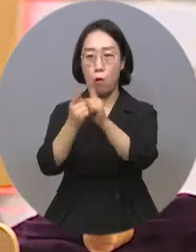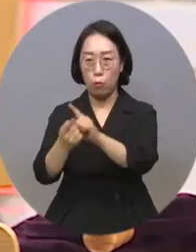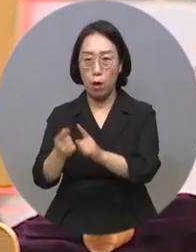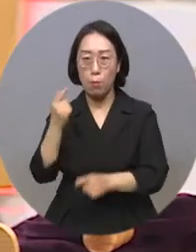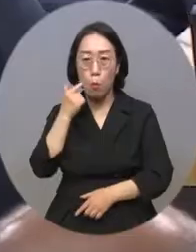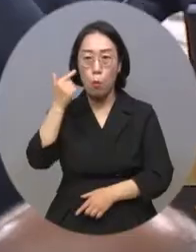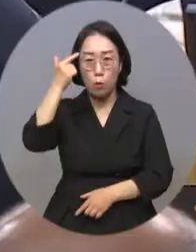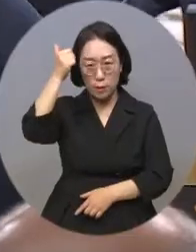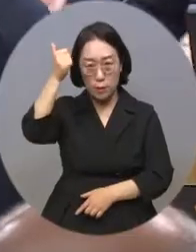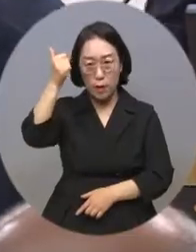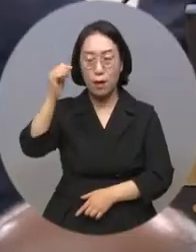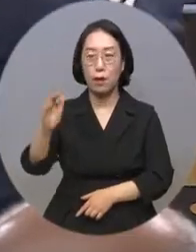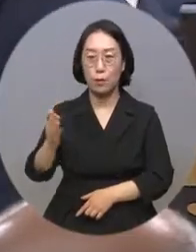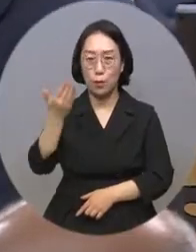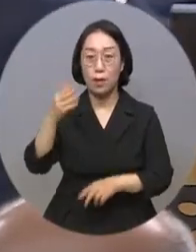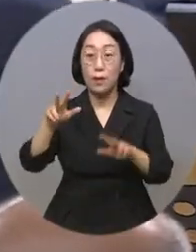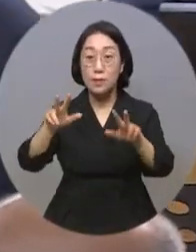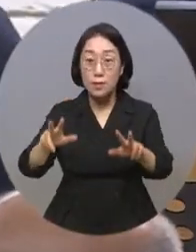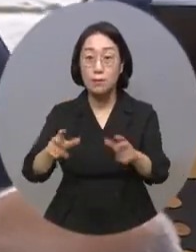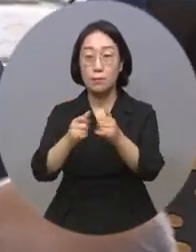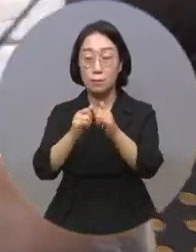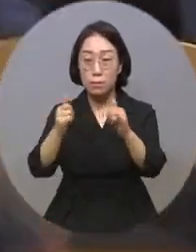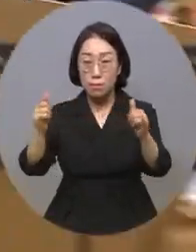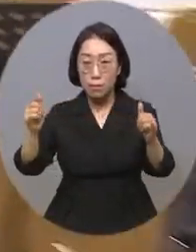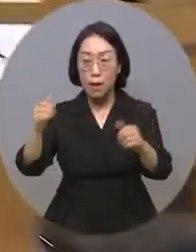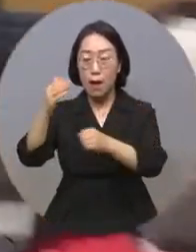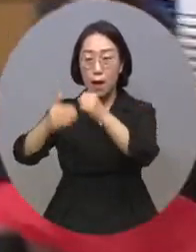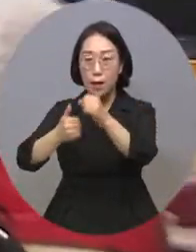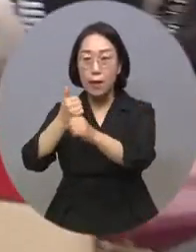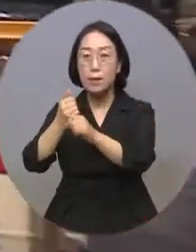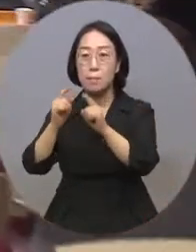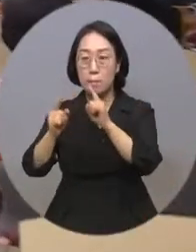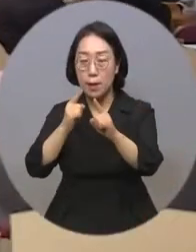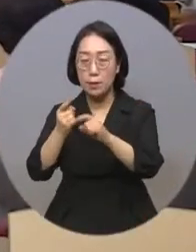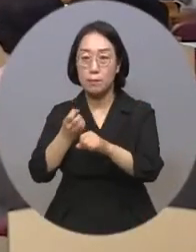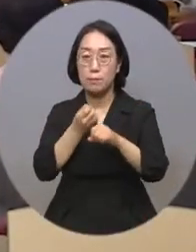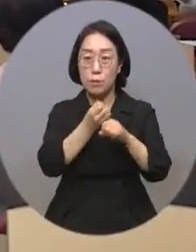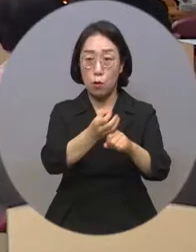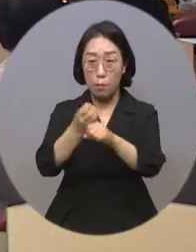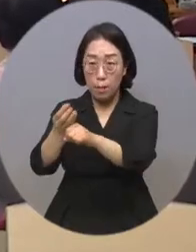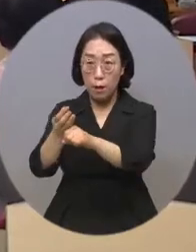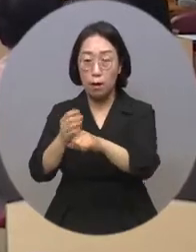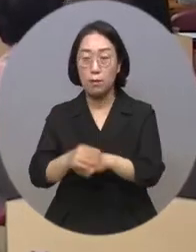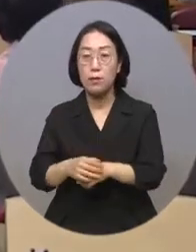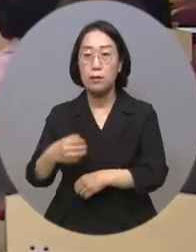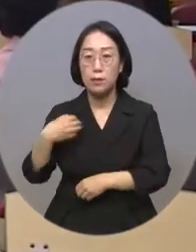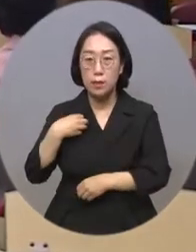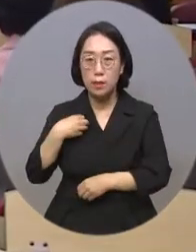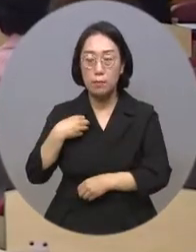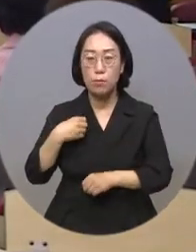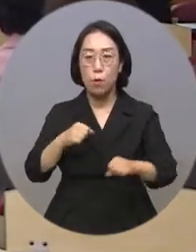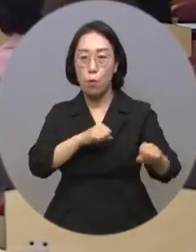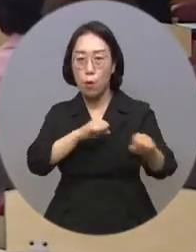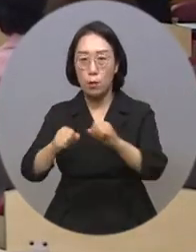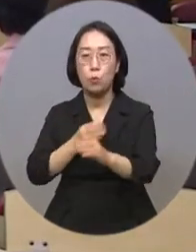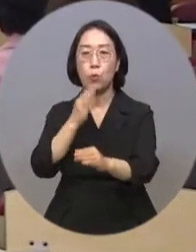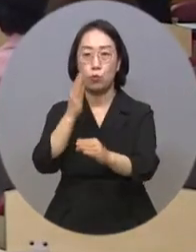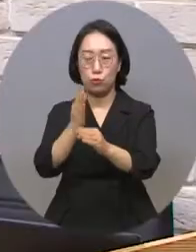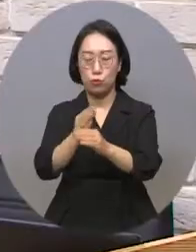있습니다. 이제는 사람들에게 하나님의 말씀을 전파하는 어엿한 목사로서 목소리를 높이고